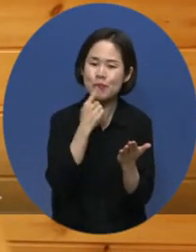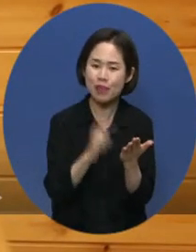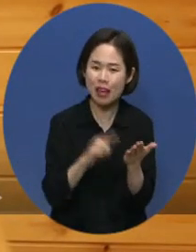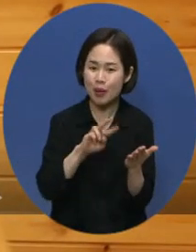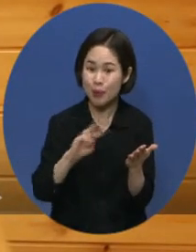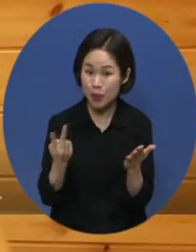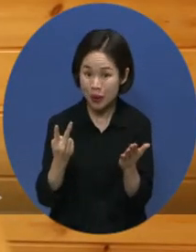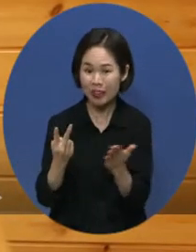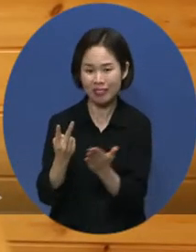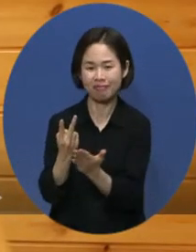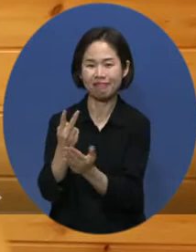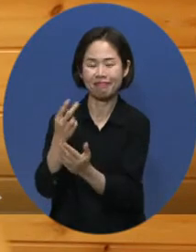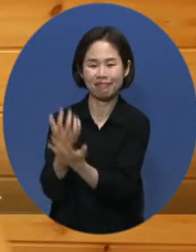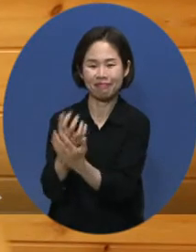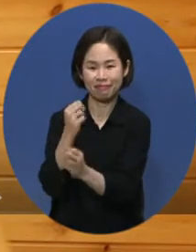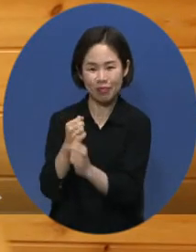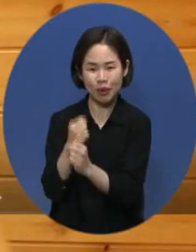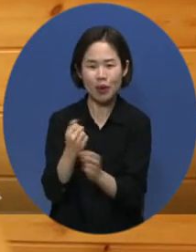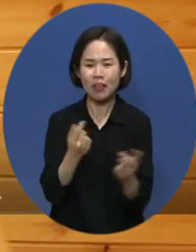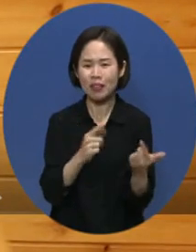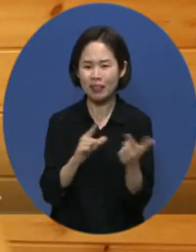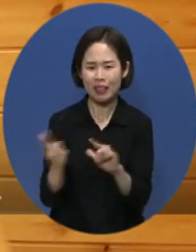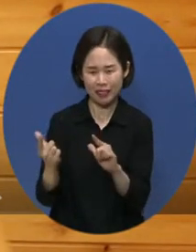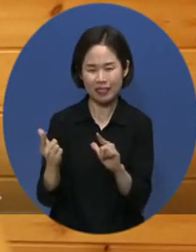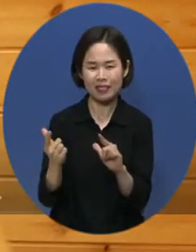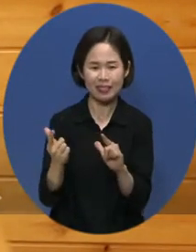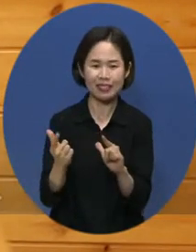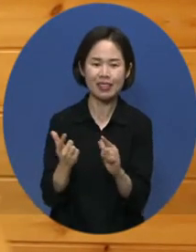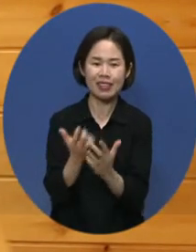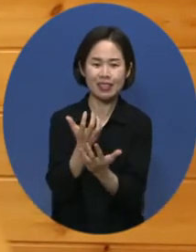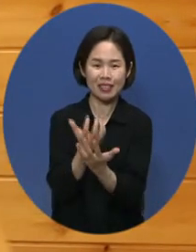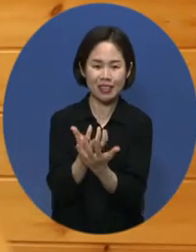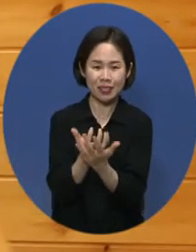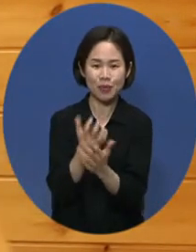읽혀준 작업들, 많은 여러 가지 작업들이 가장 의미 있는 작업들입니다.